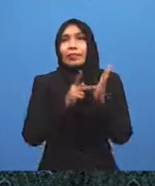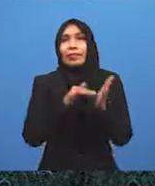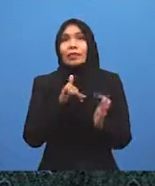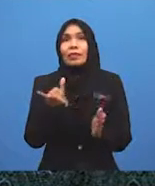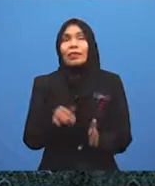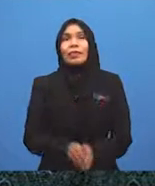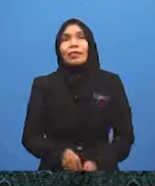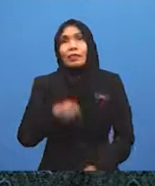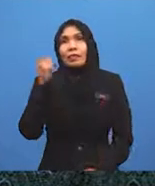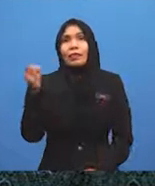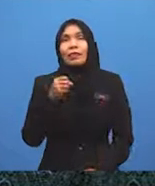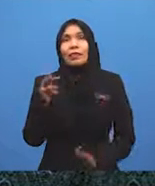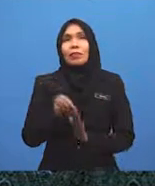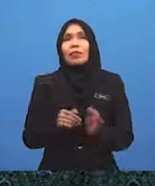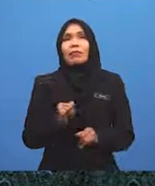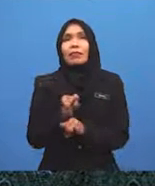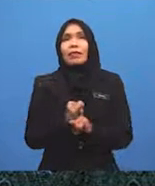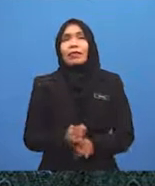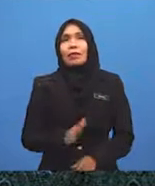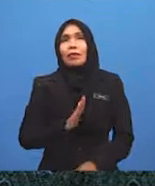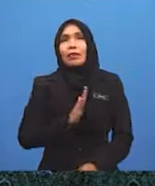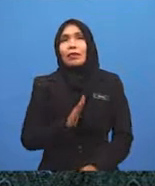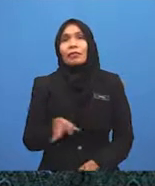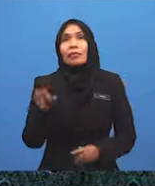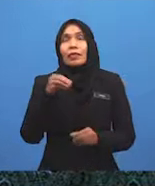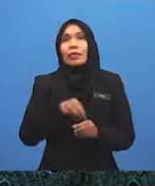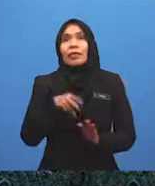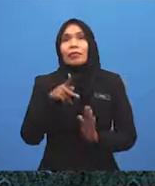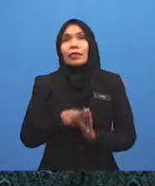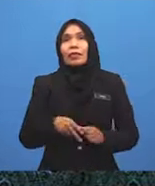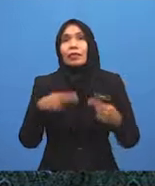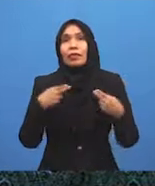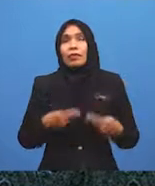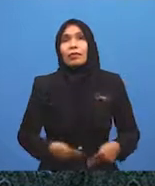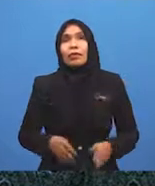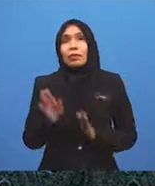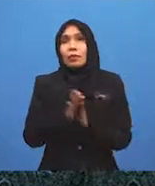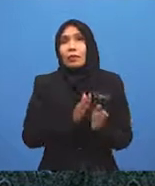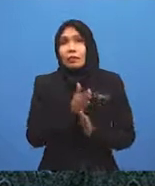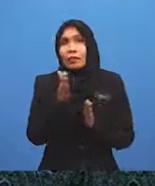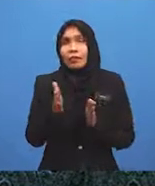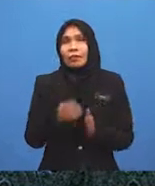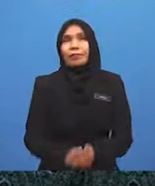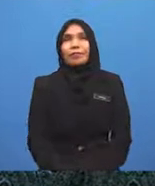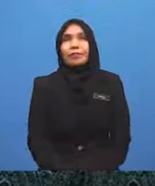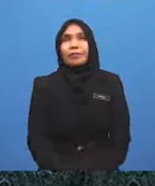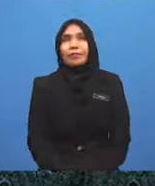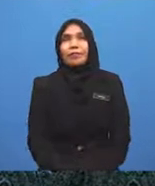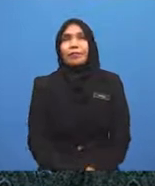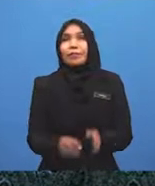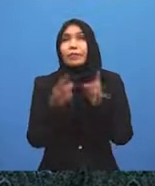sekiranya sentiasa menjaga adab dalam kehidupan berjiran.